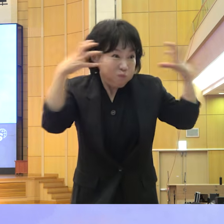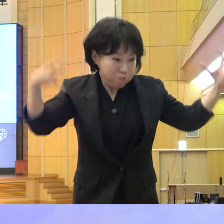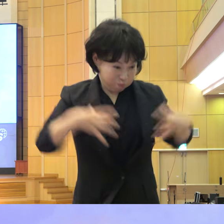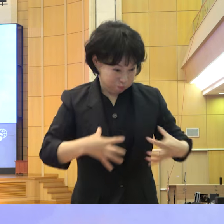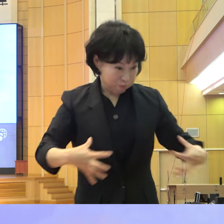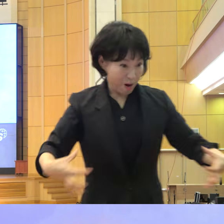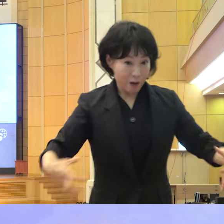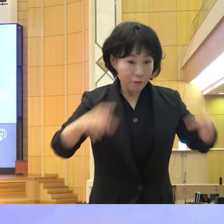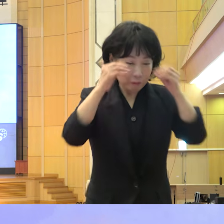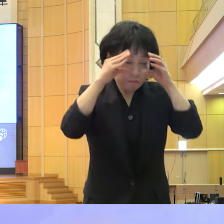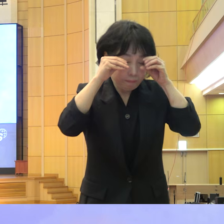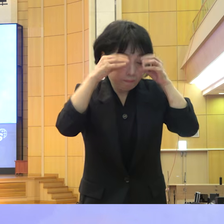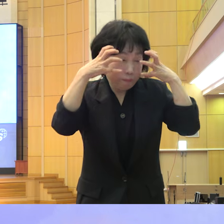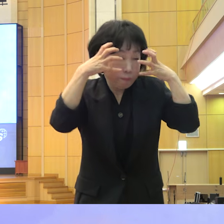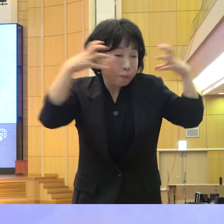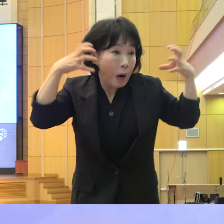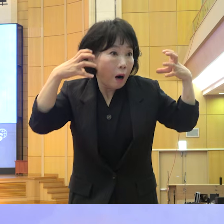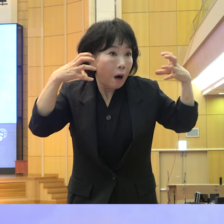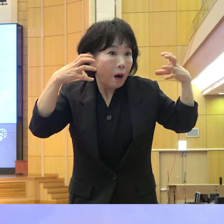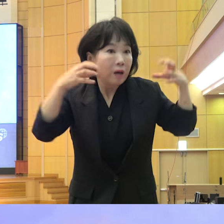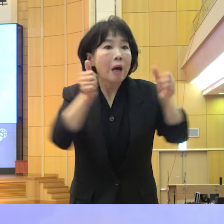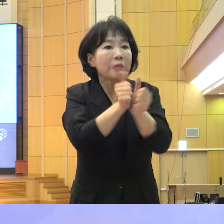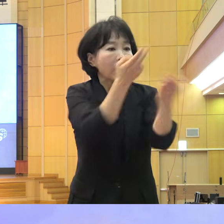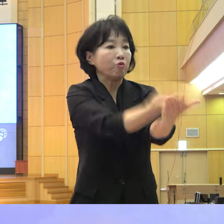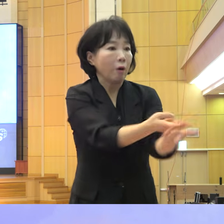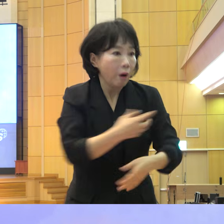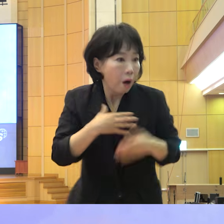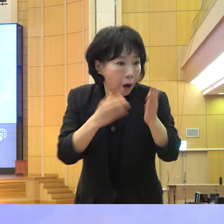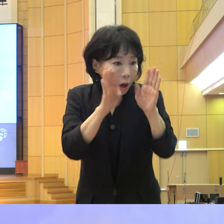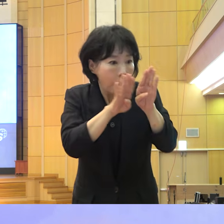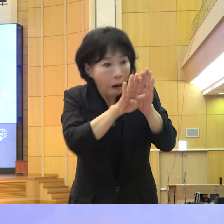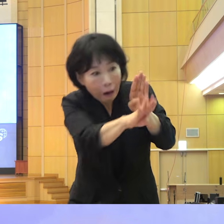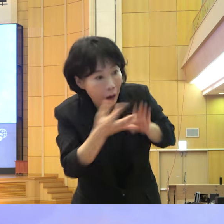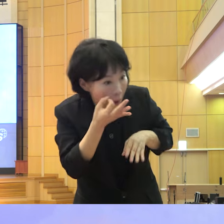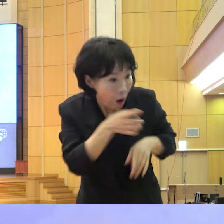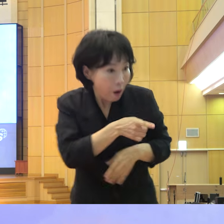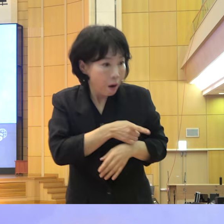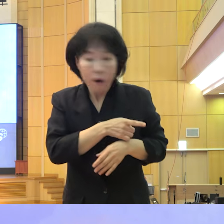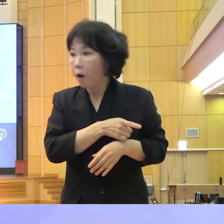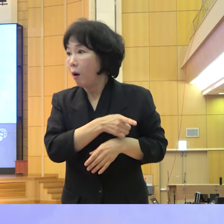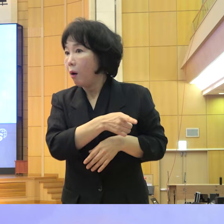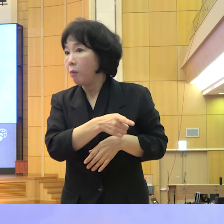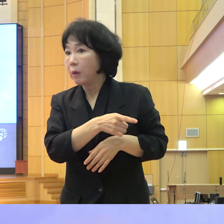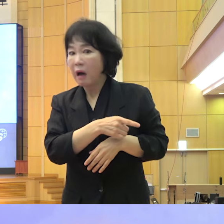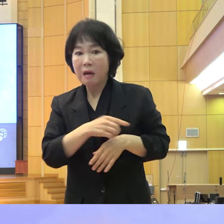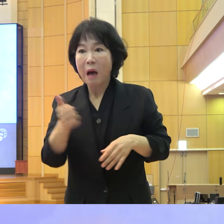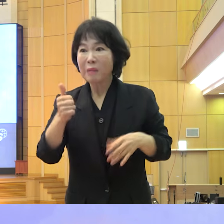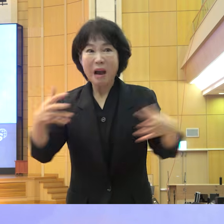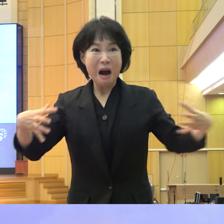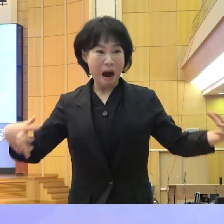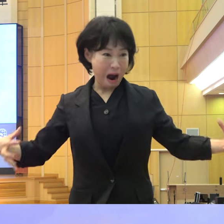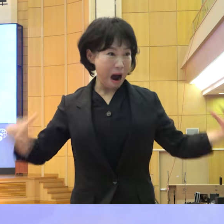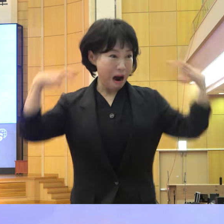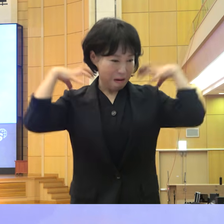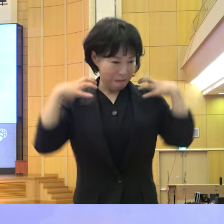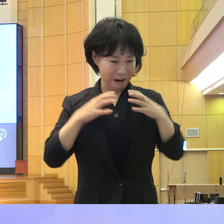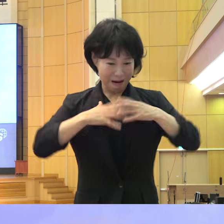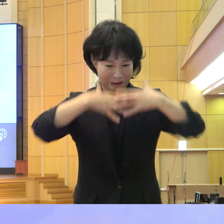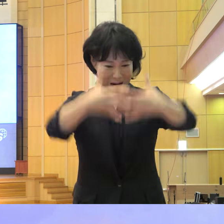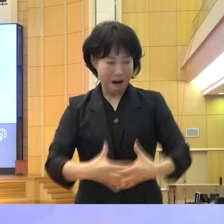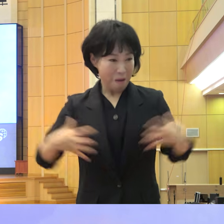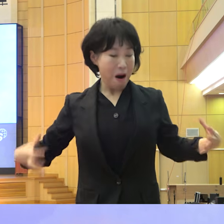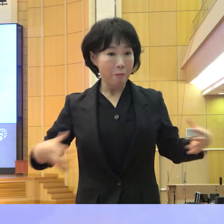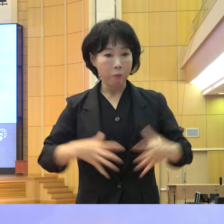떠서 보질 못하고 보려면 눈꺼풀을 손으로 열어야 보여. 얼마나 뚱뚱하게 그냥